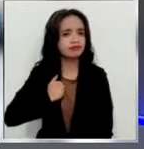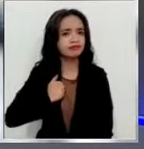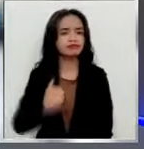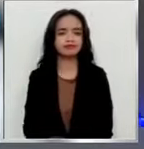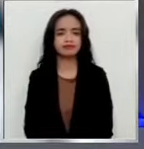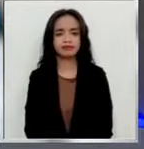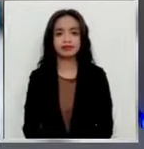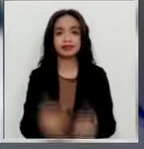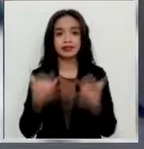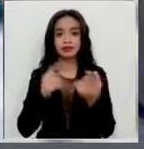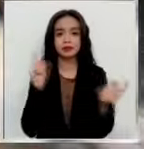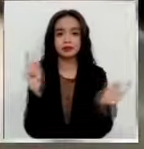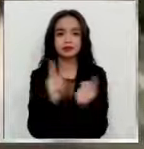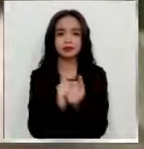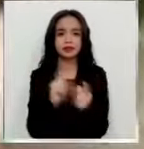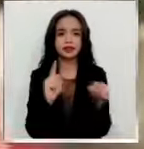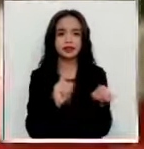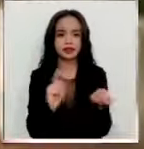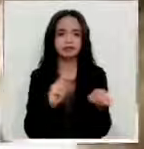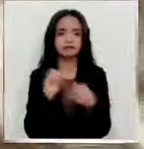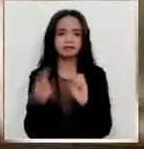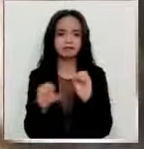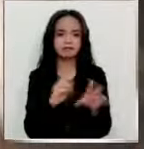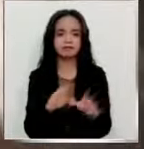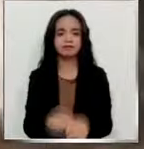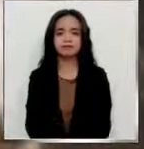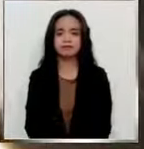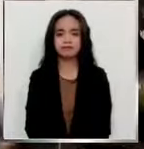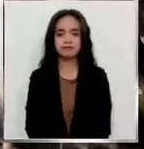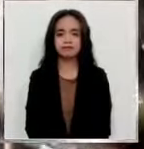ate contra e-waste.